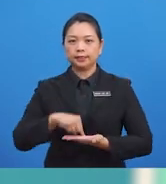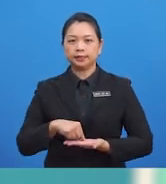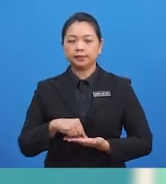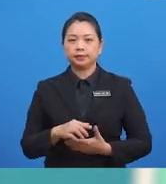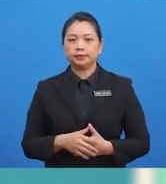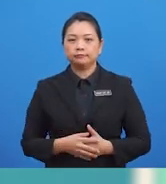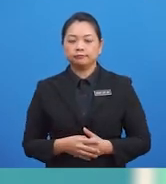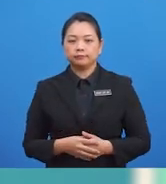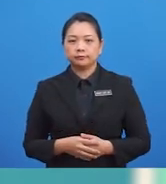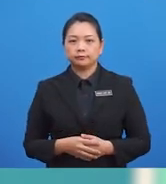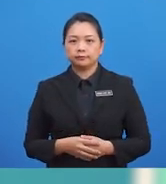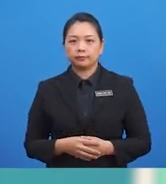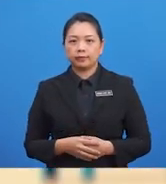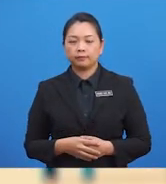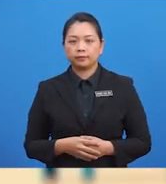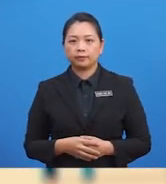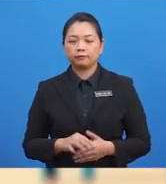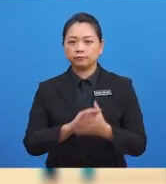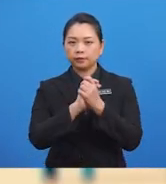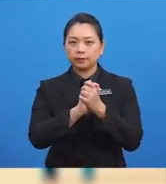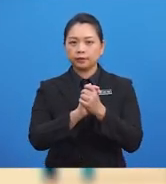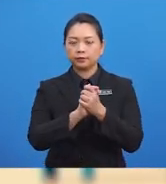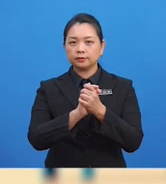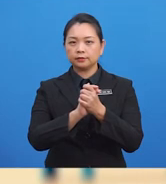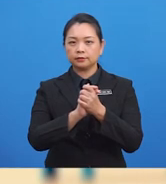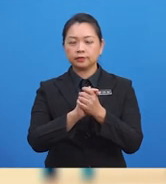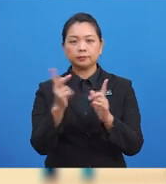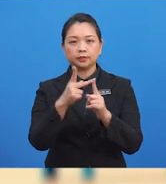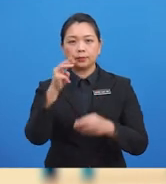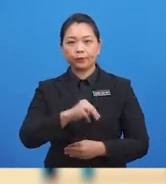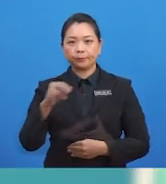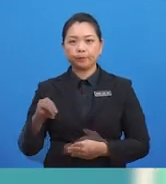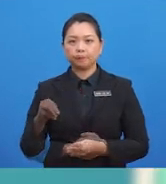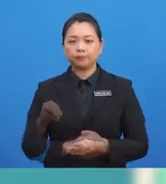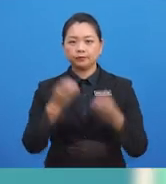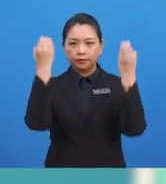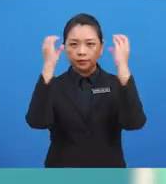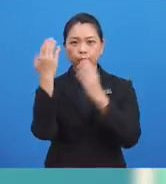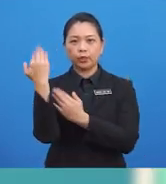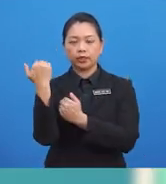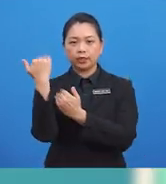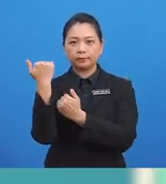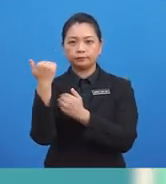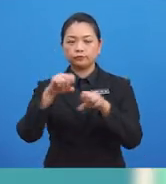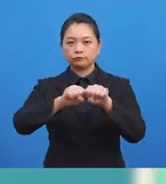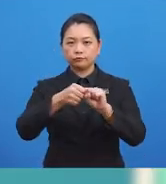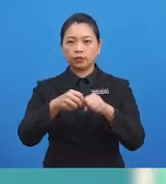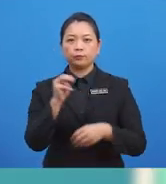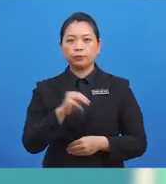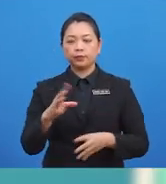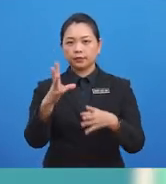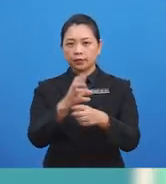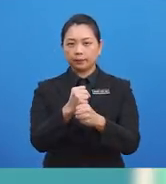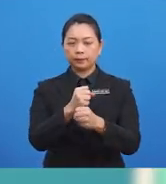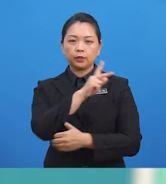kita pada hari ini. Syabas dan tahniah, murid-murid. Saya harap agar